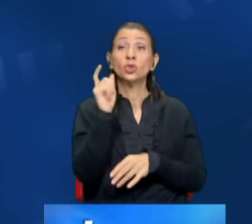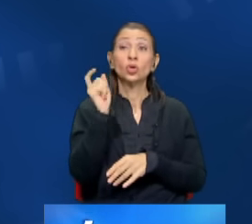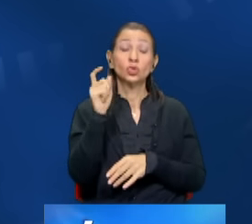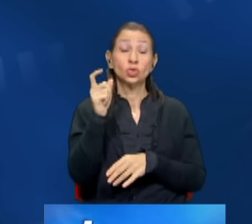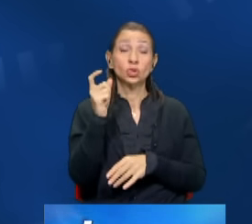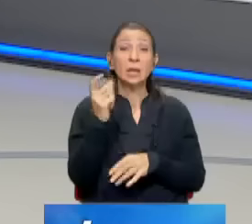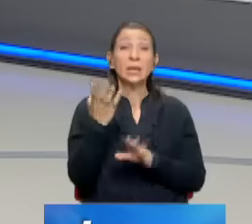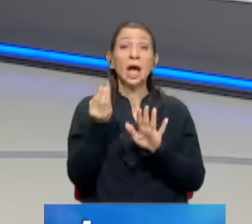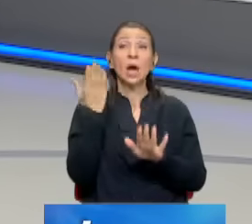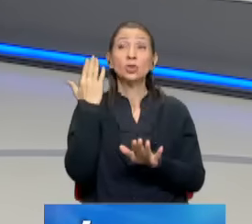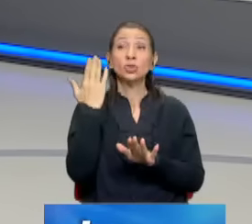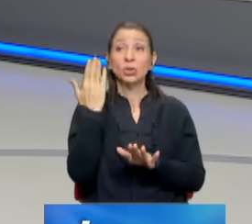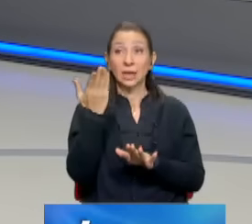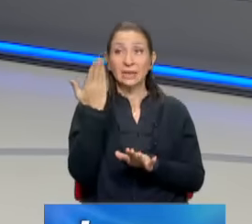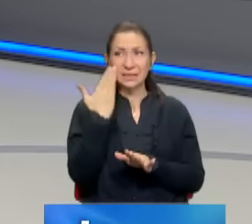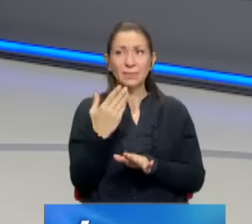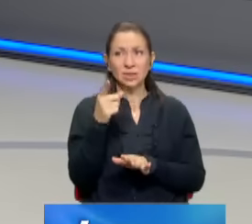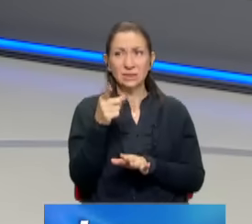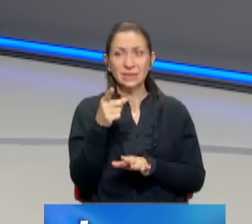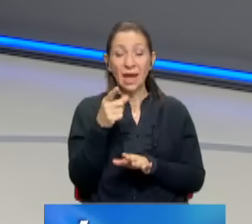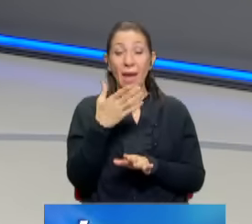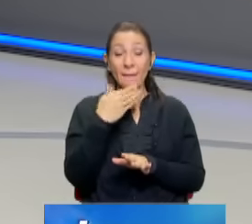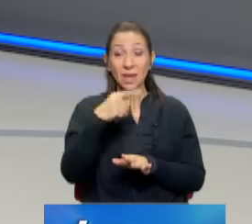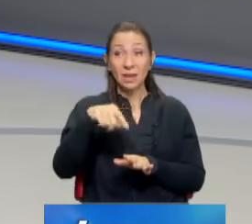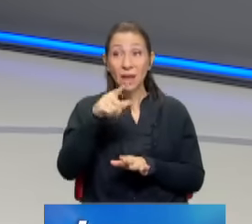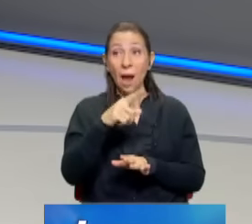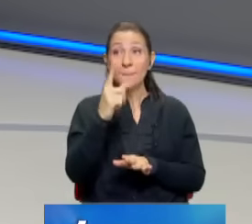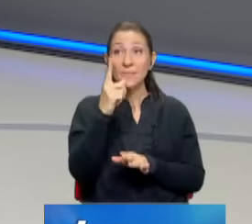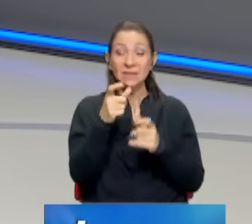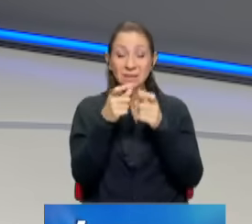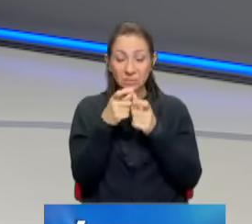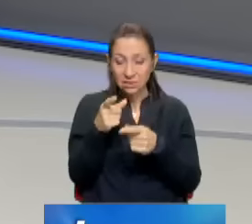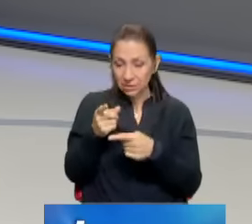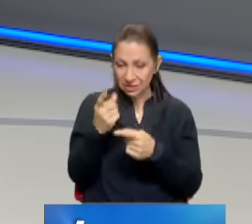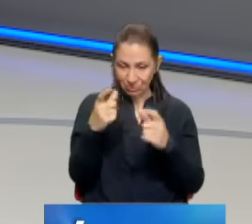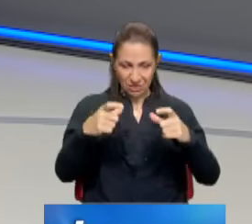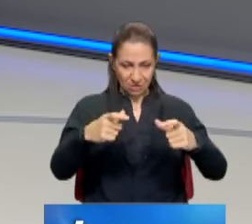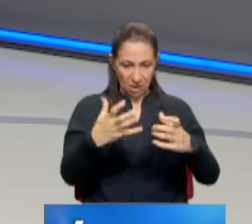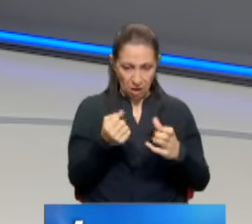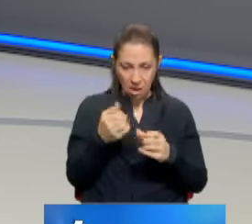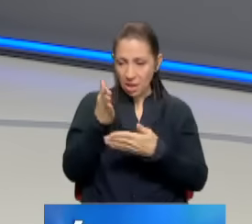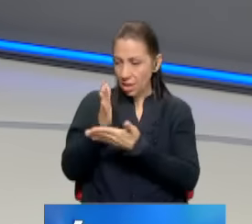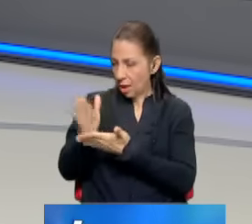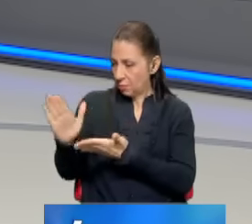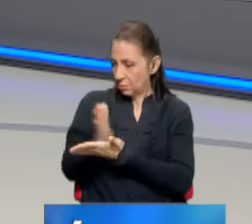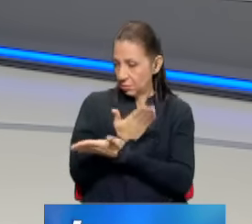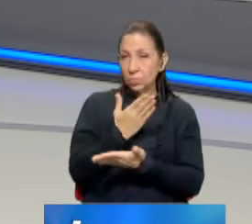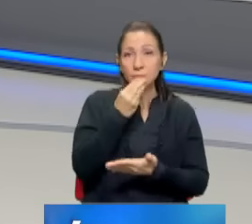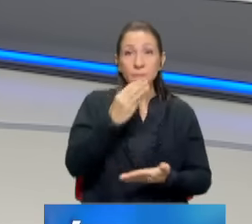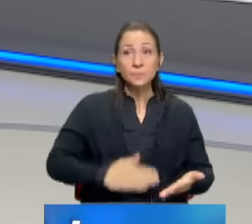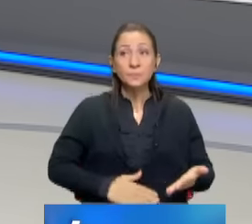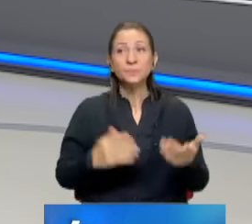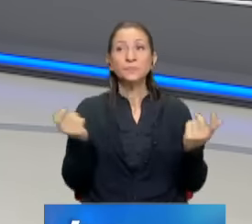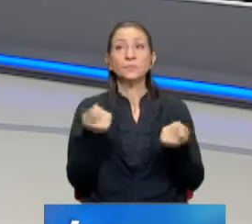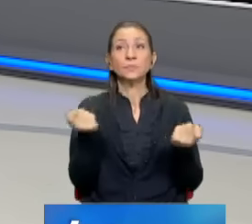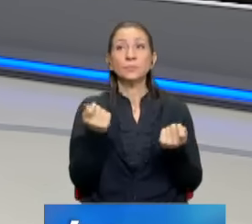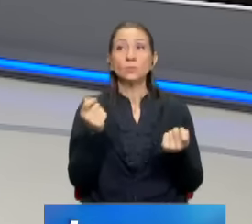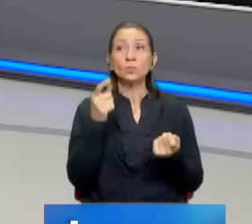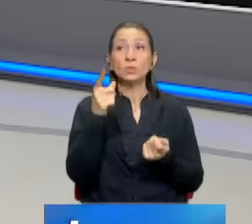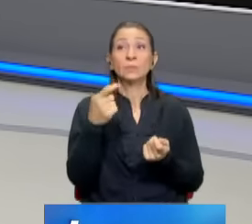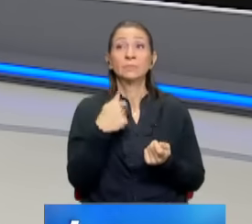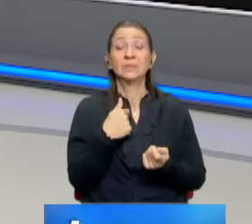%7,9. Daha önce ekrana getirmiştik. Emekliler bir simidi paylaşıyordu. Yarım simitle karnını doyurmaya çalışıyordu. Bu